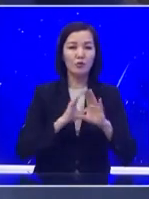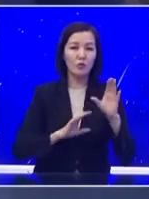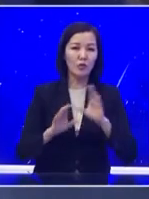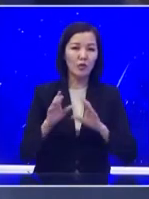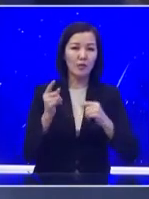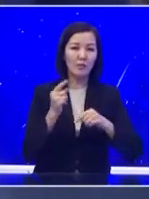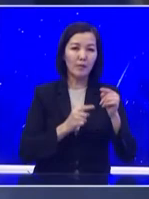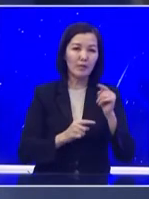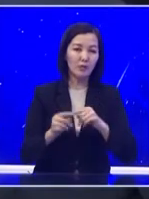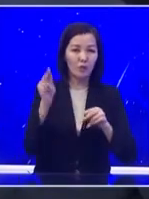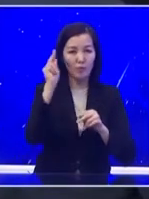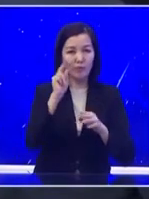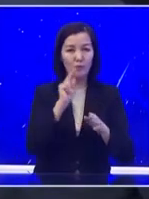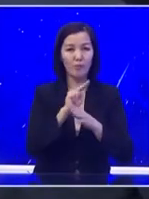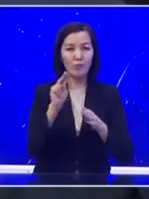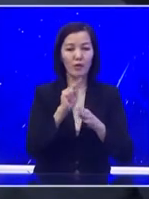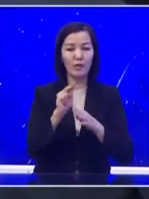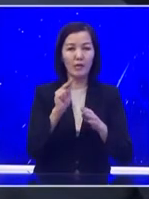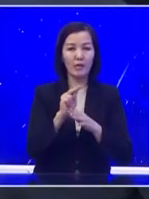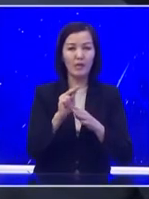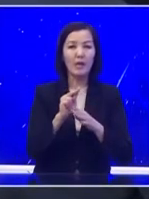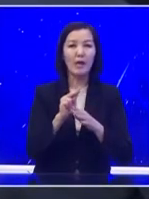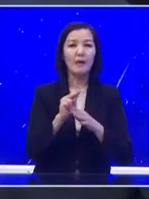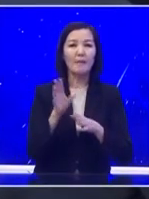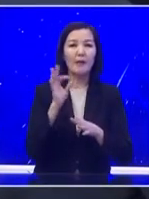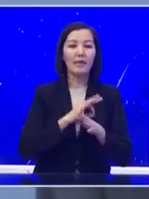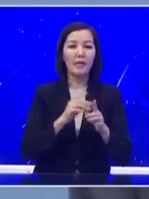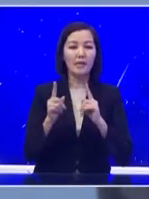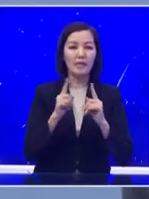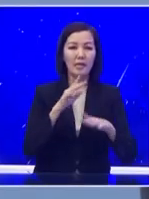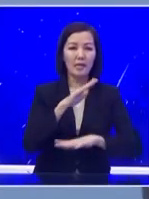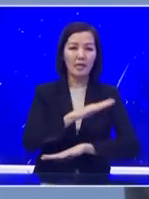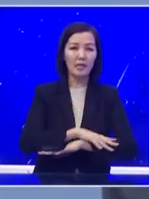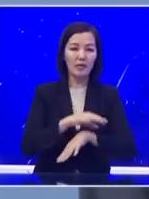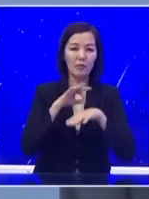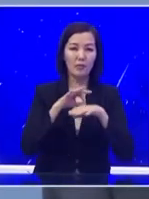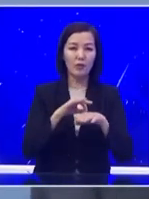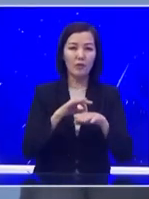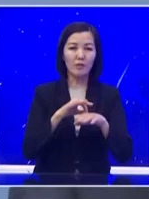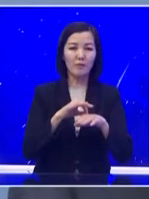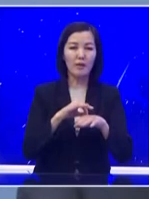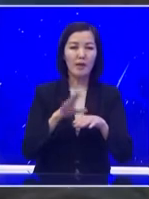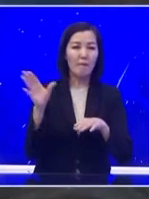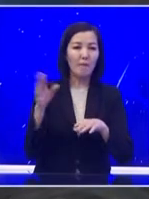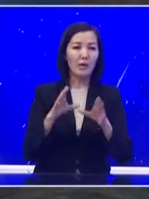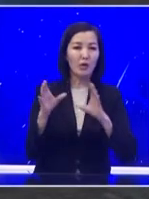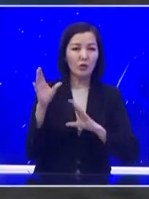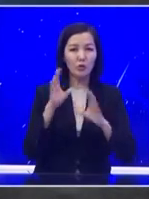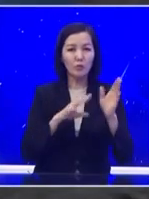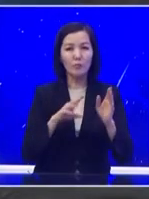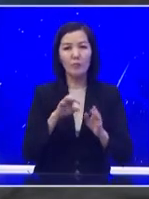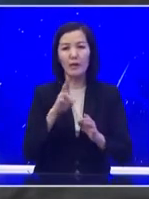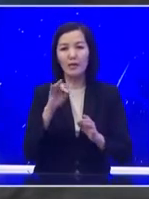бизнес туралы білім беріп, қаржылық сауаттылыққа баулиды. Пайдалы тренингке университет қабырғасында кез келген студент,